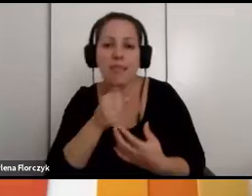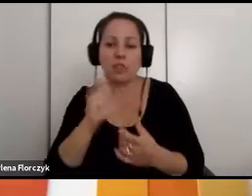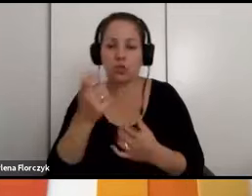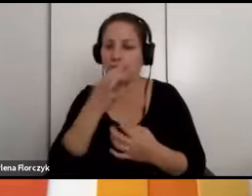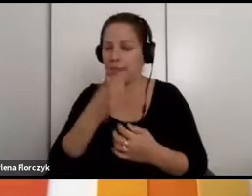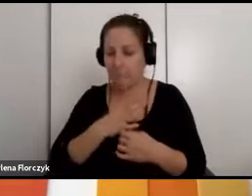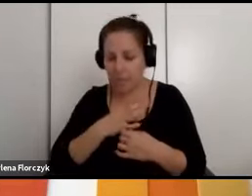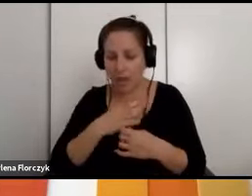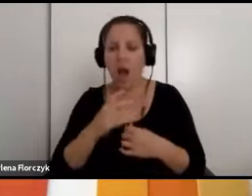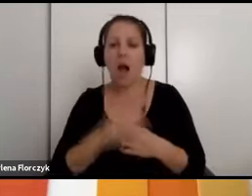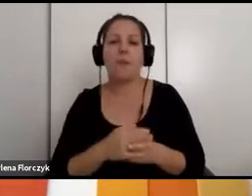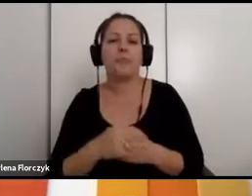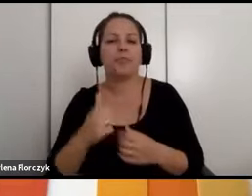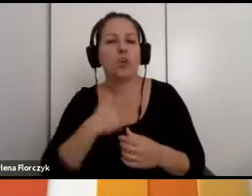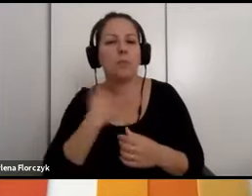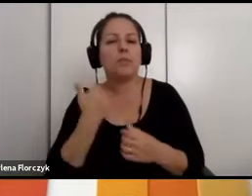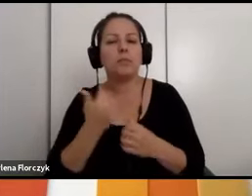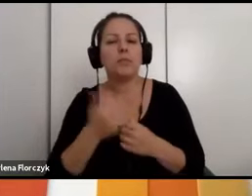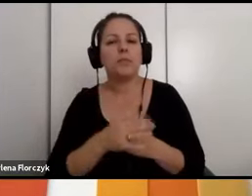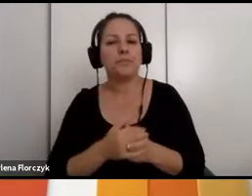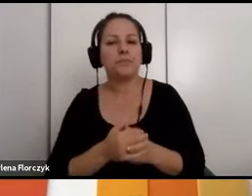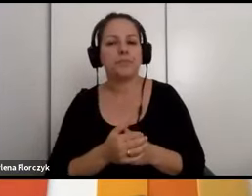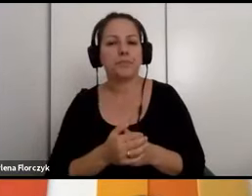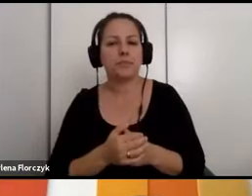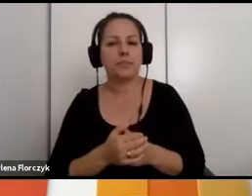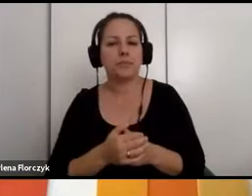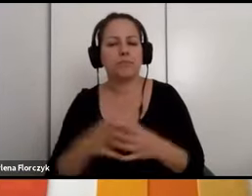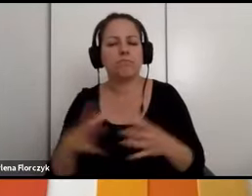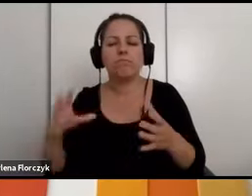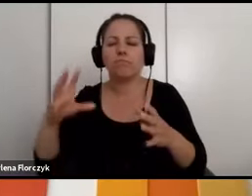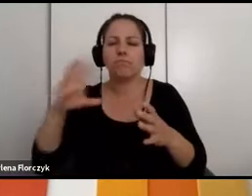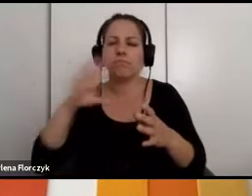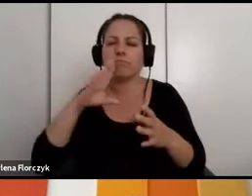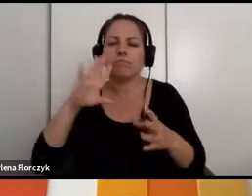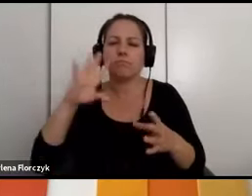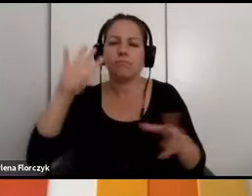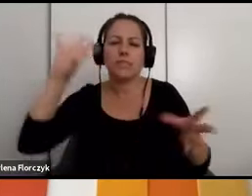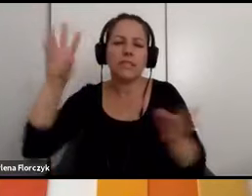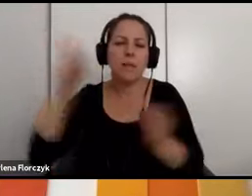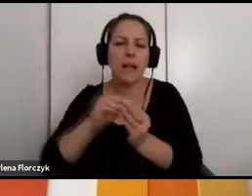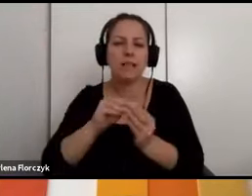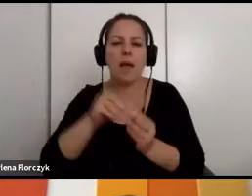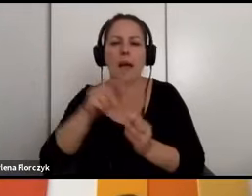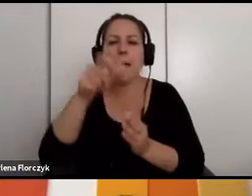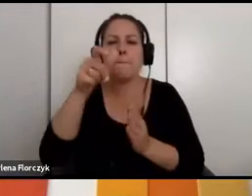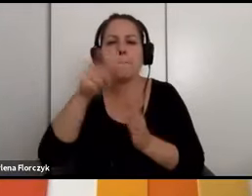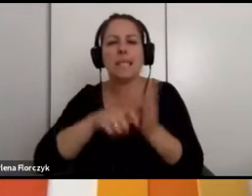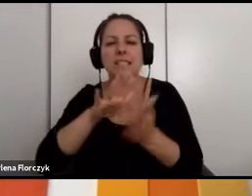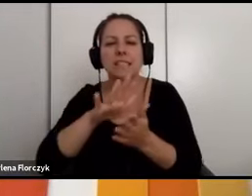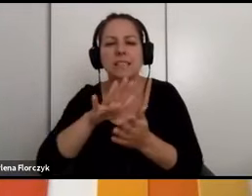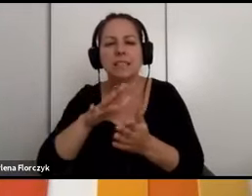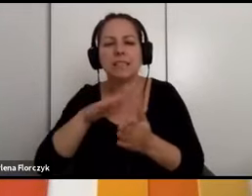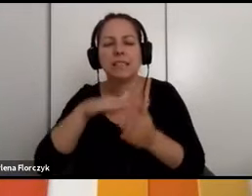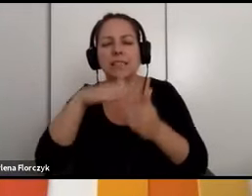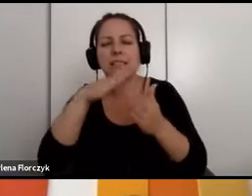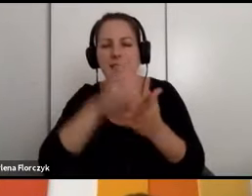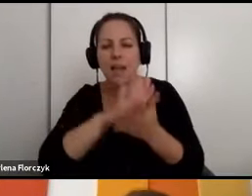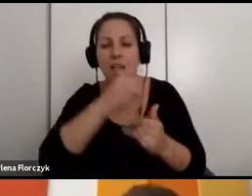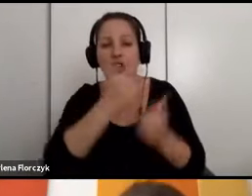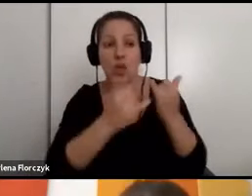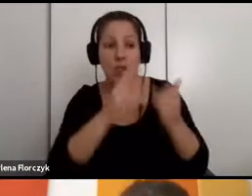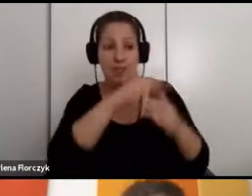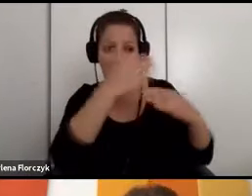zapytać, żebyśmy sobie zebrali taką bazę cech, co ten teatr, jeśli już ktoś go